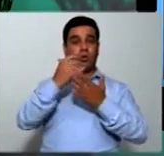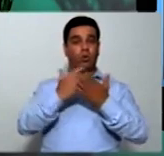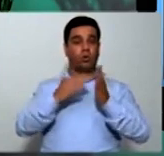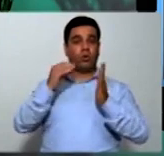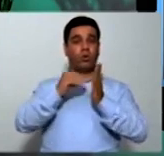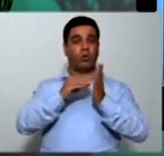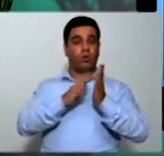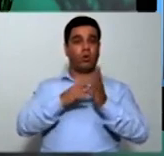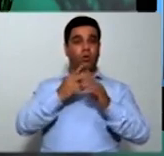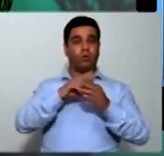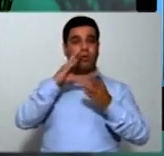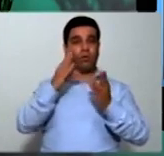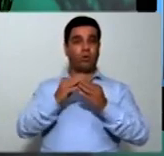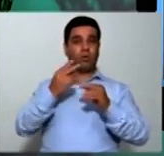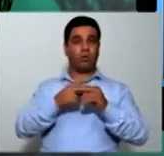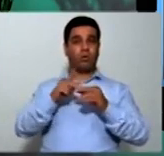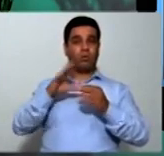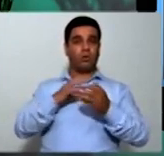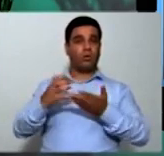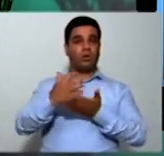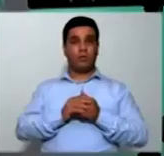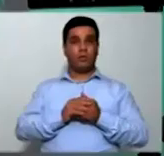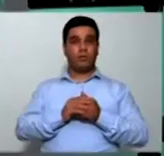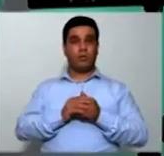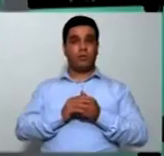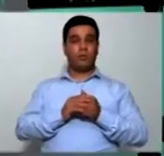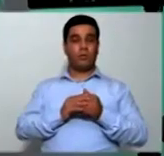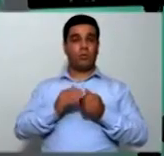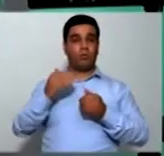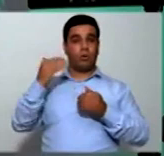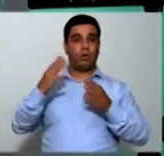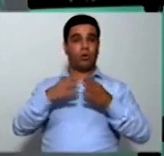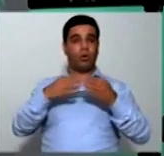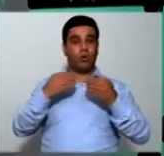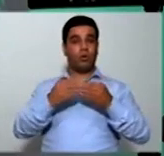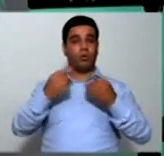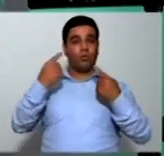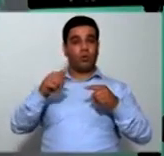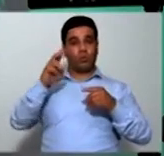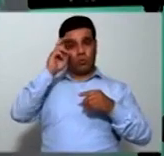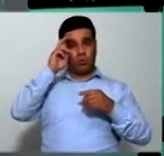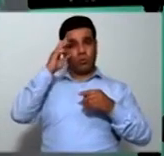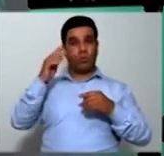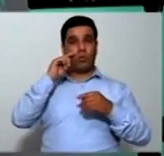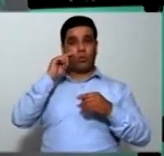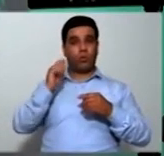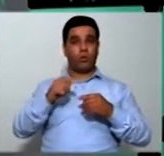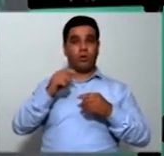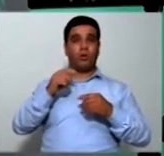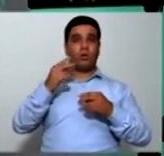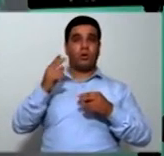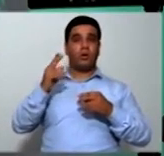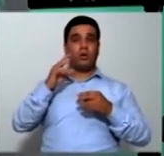olinganlarning mol-mulklari to'liq musodara qilinadi. Ularning oilalari o'zga yurtlarga, Ukraina,